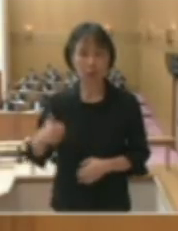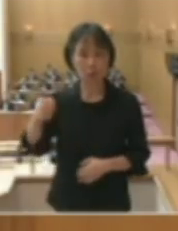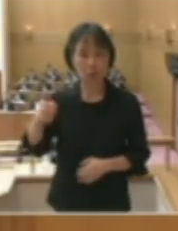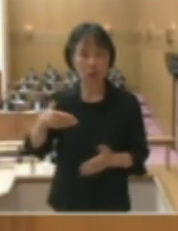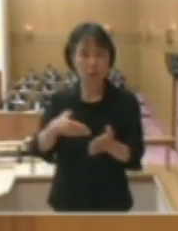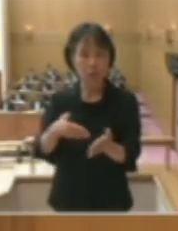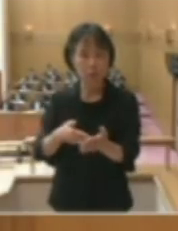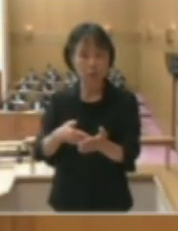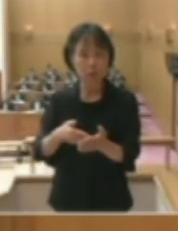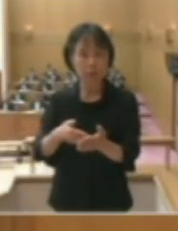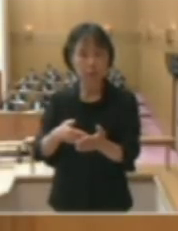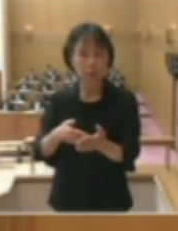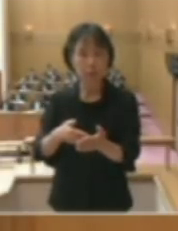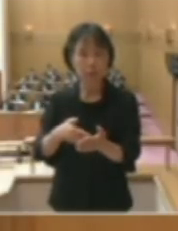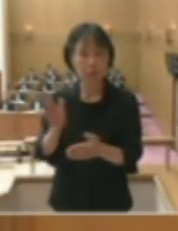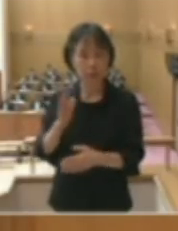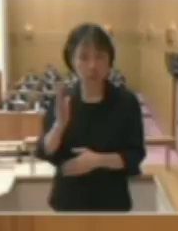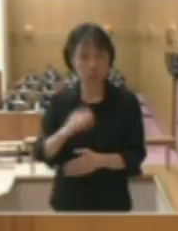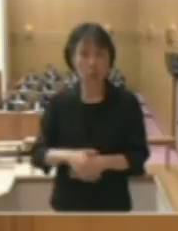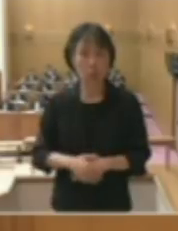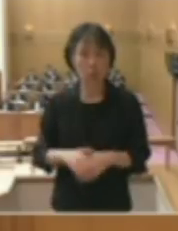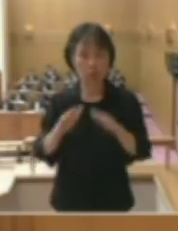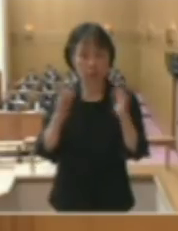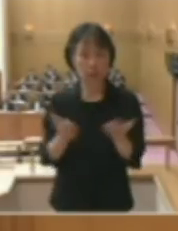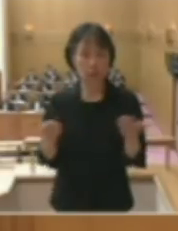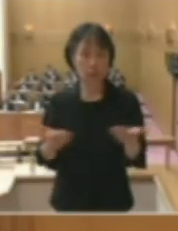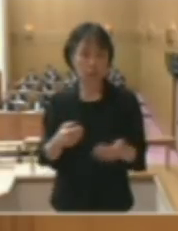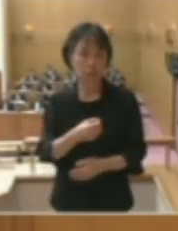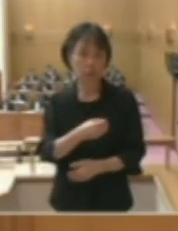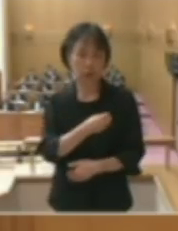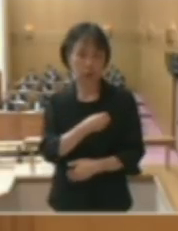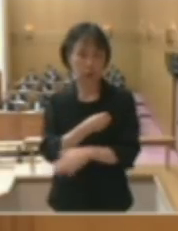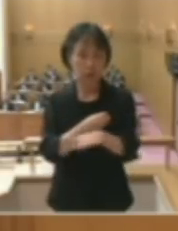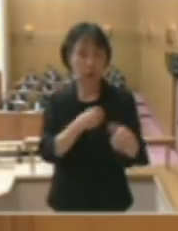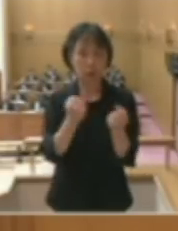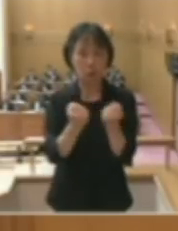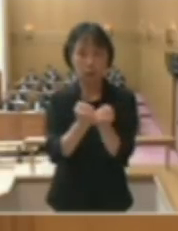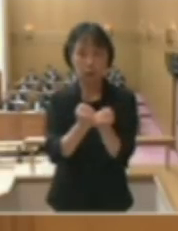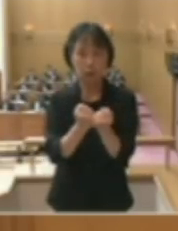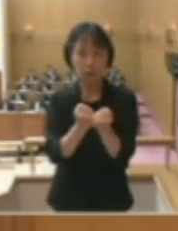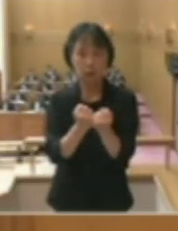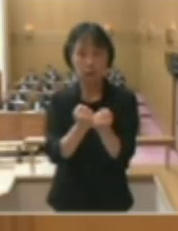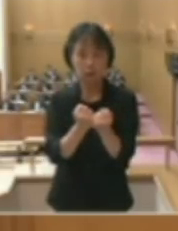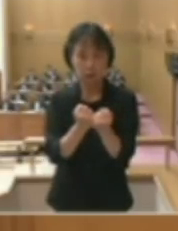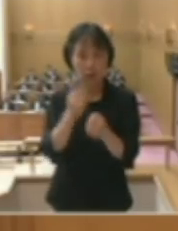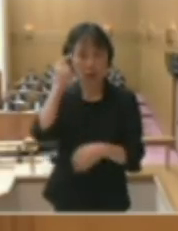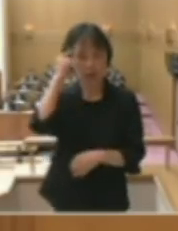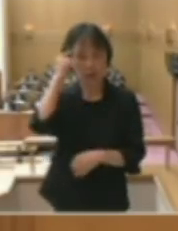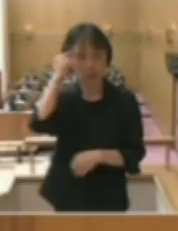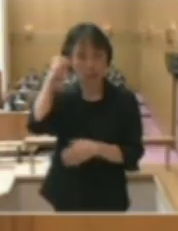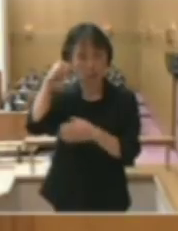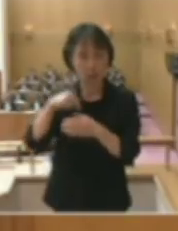ても全職員が常識として頭の中ではとっくに承知しているはずであ